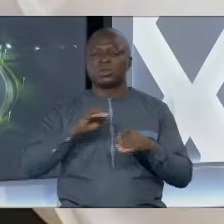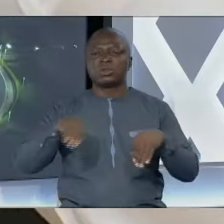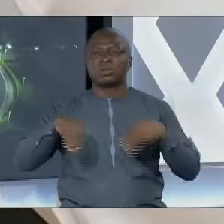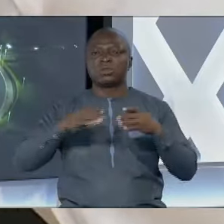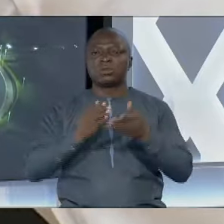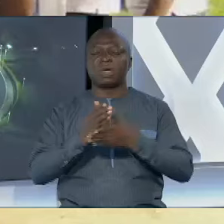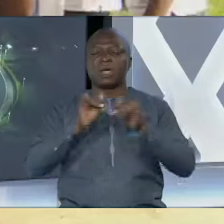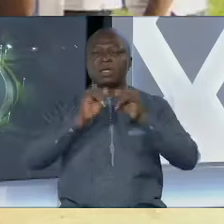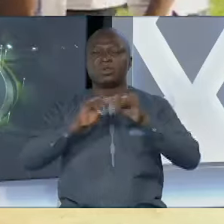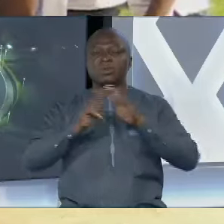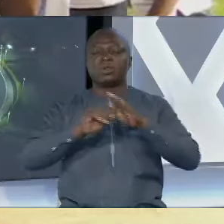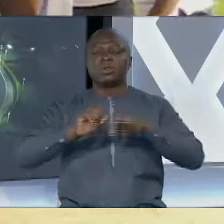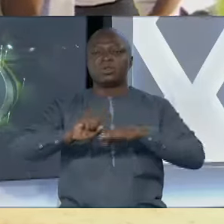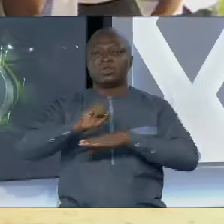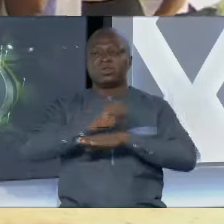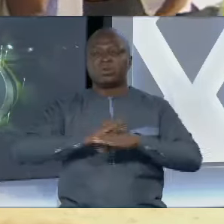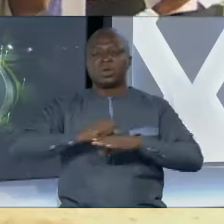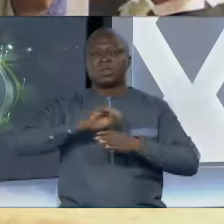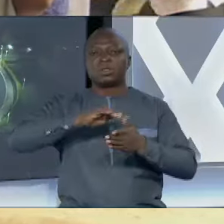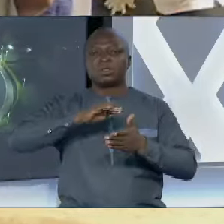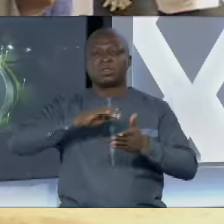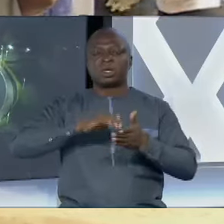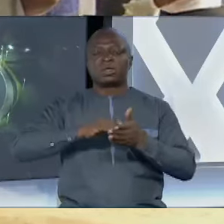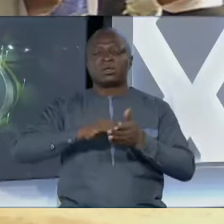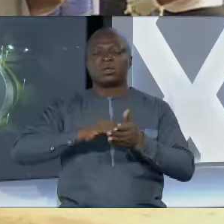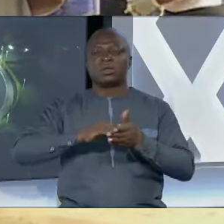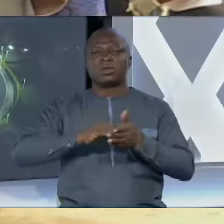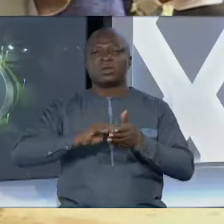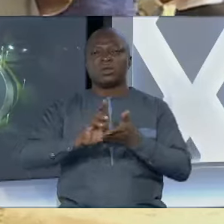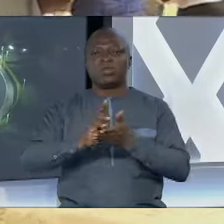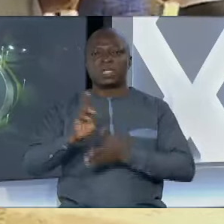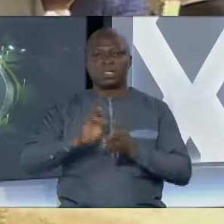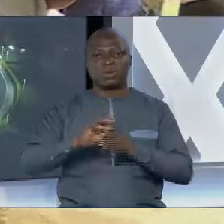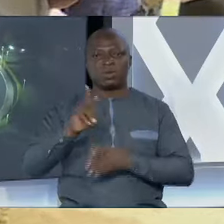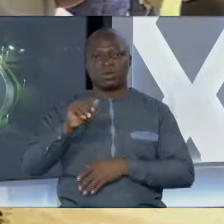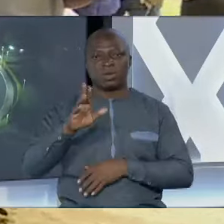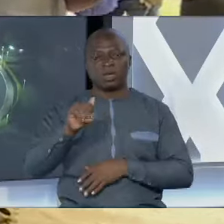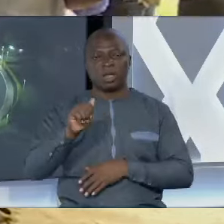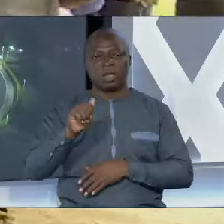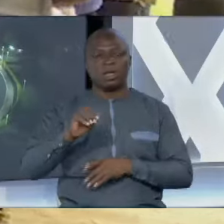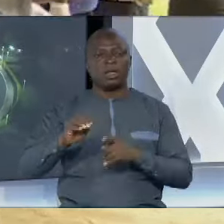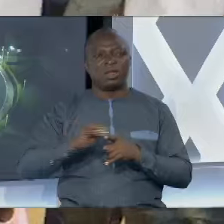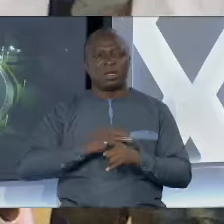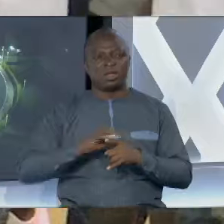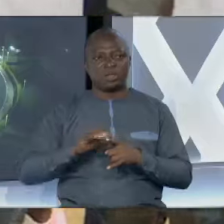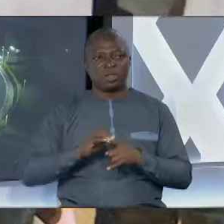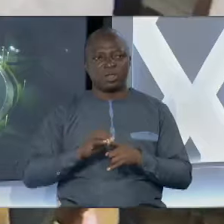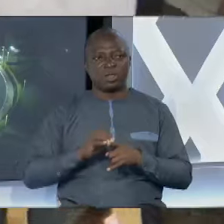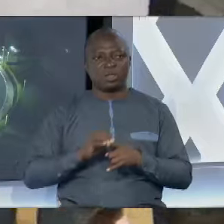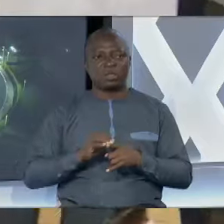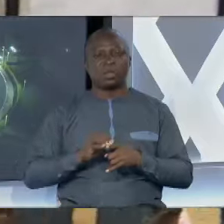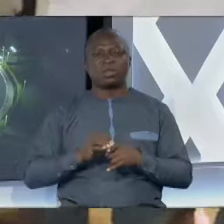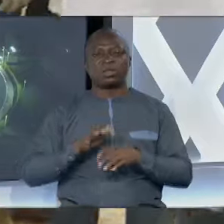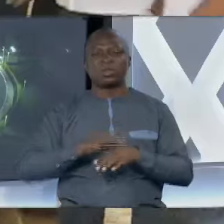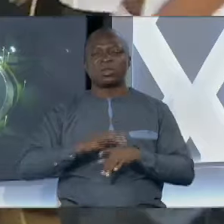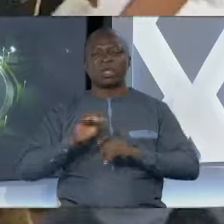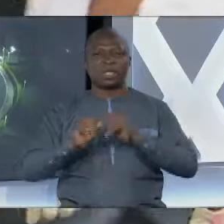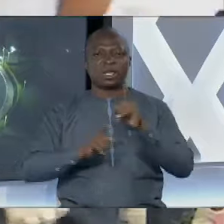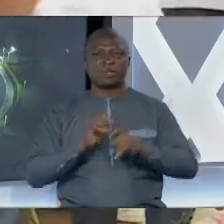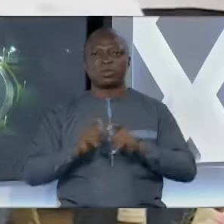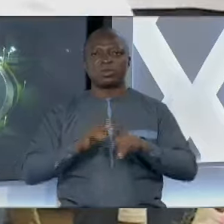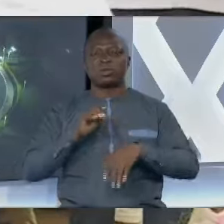par l'Institut supérieur des métiers de l'agriculture, ISMA, de l'Université de Kara. Les soins dont il est question, c'est